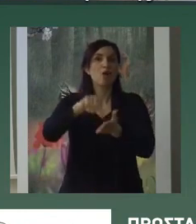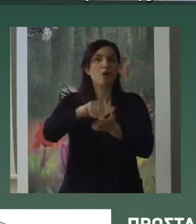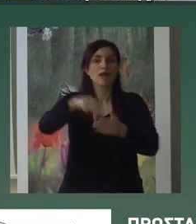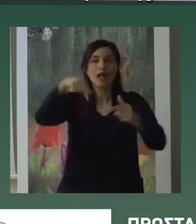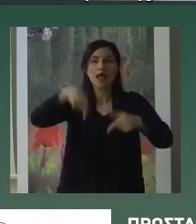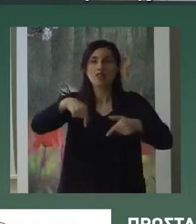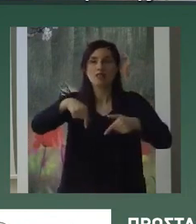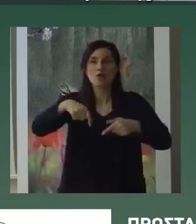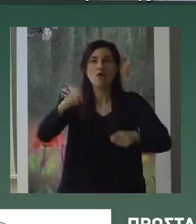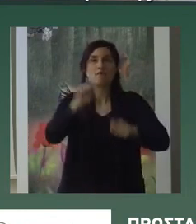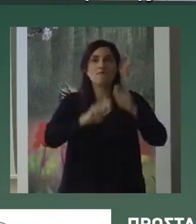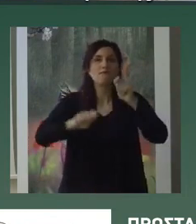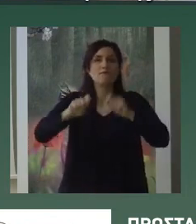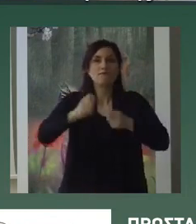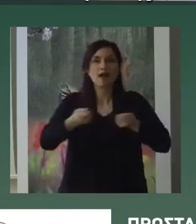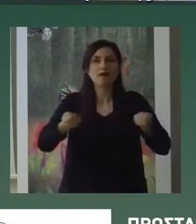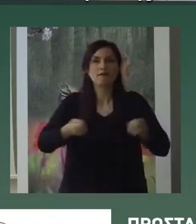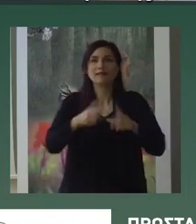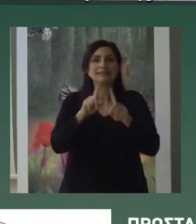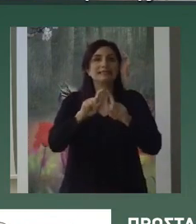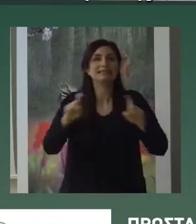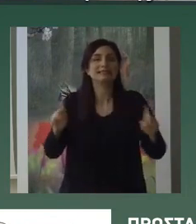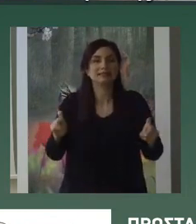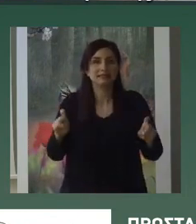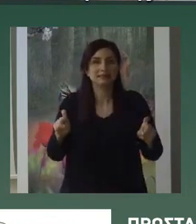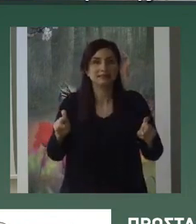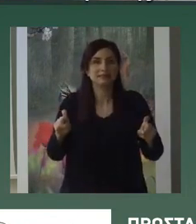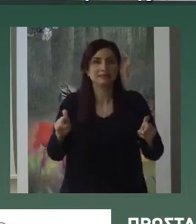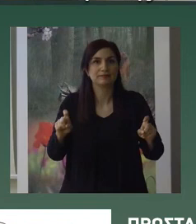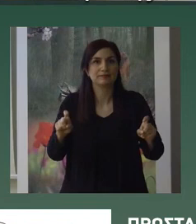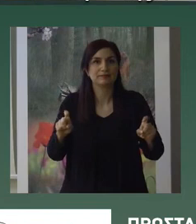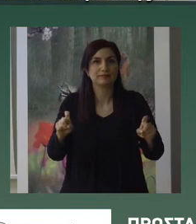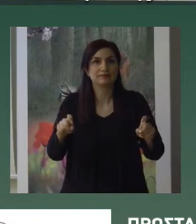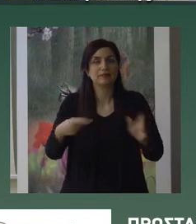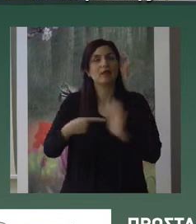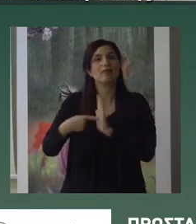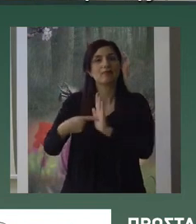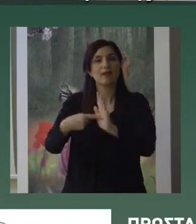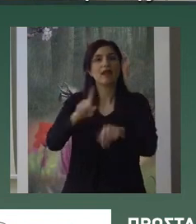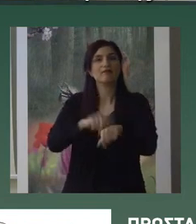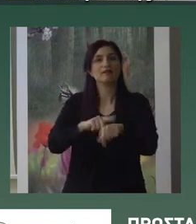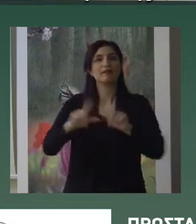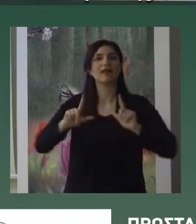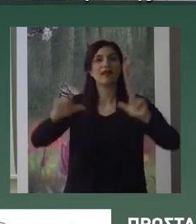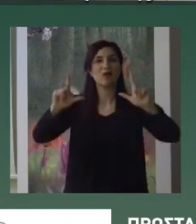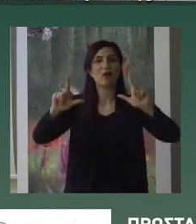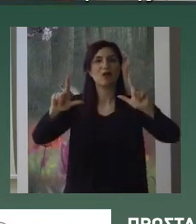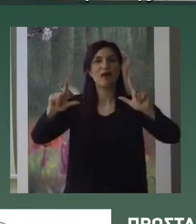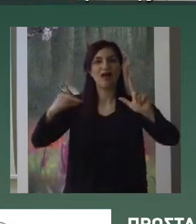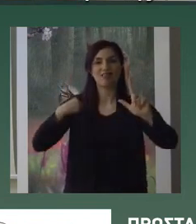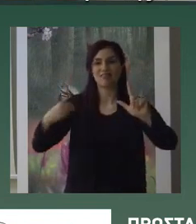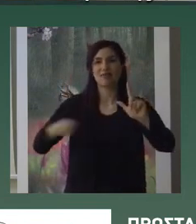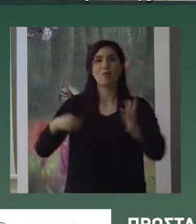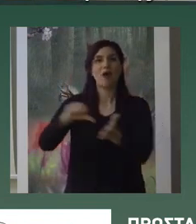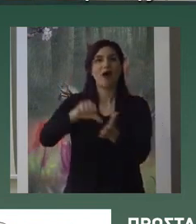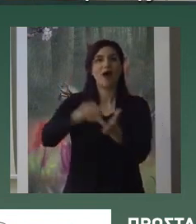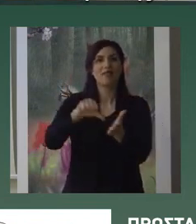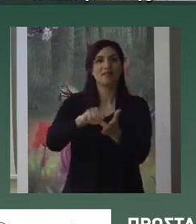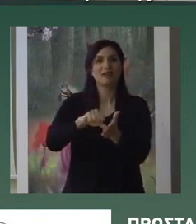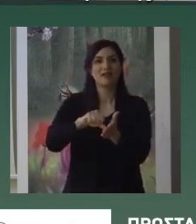παράγει τι, όχι ποιος άνθρωπος, ποια δραστηριότητα. Αυτή είναι η ακτινογραφία του Δήμου Αθηναίων. Ο Δήμος Αθηναίων